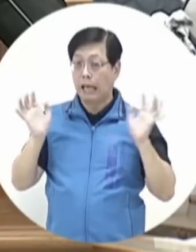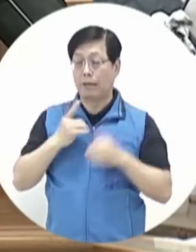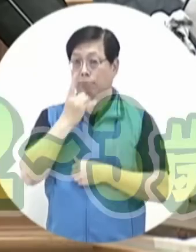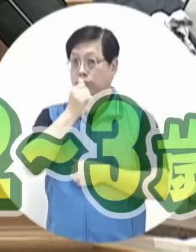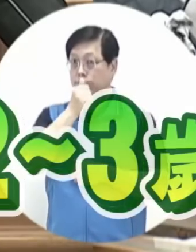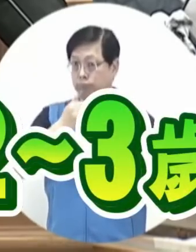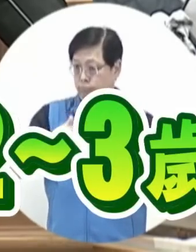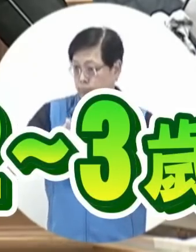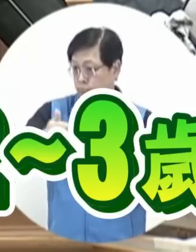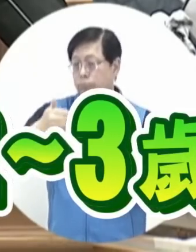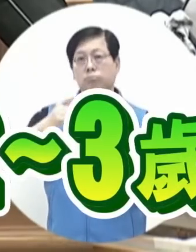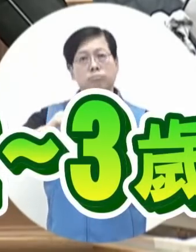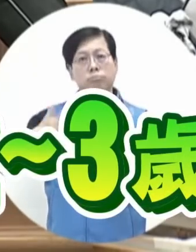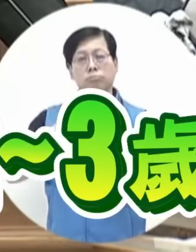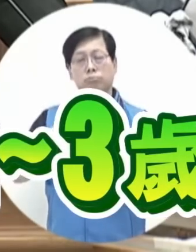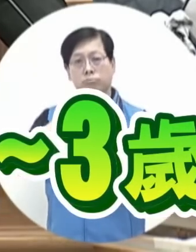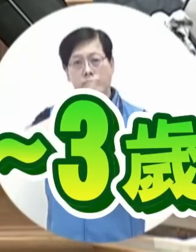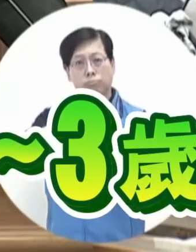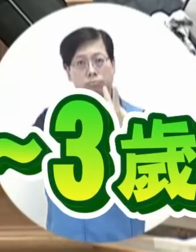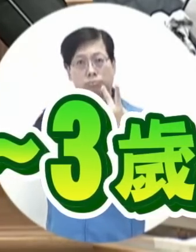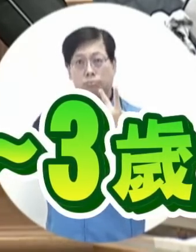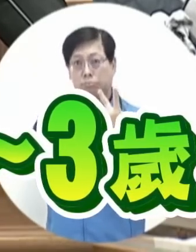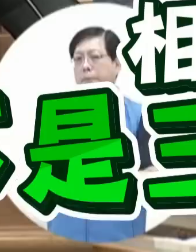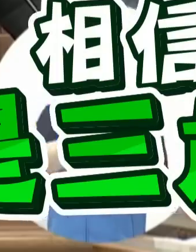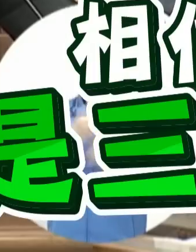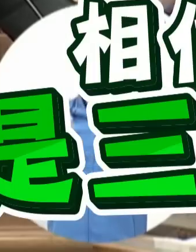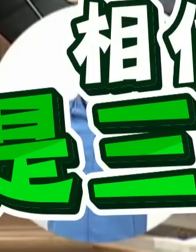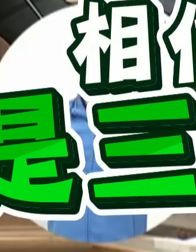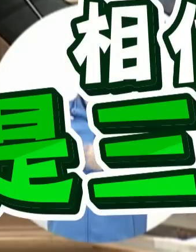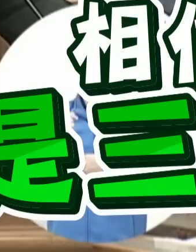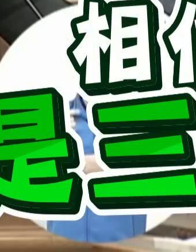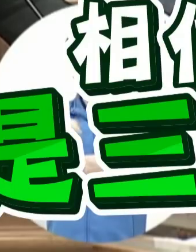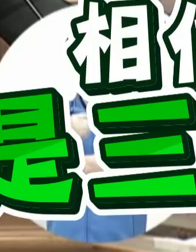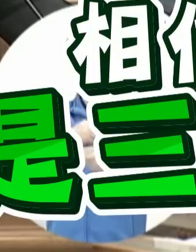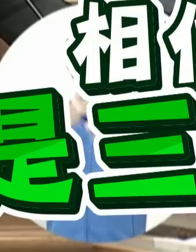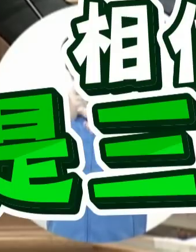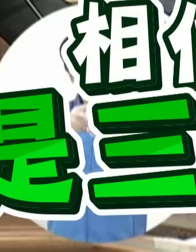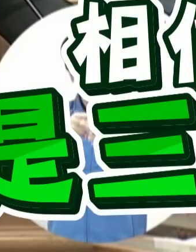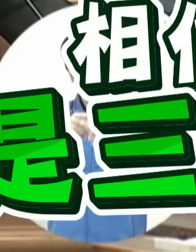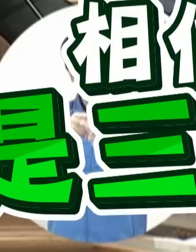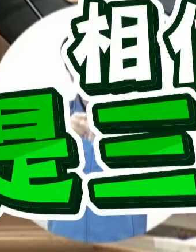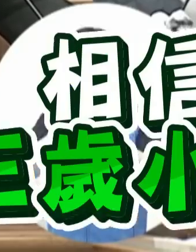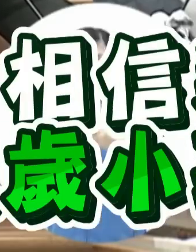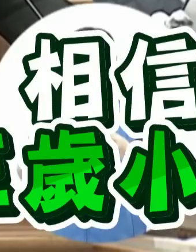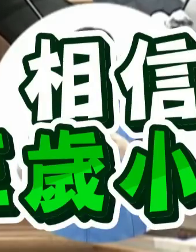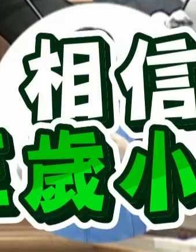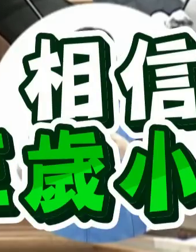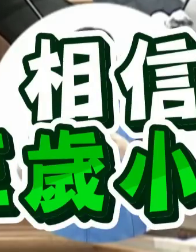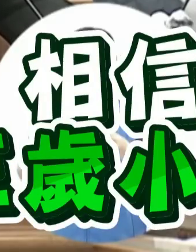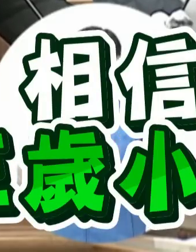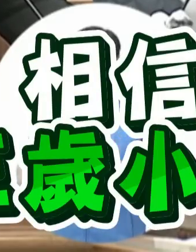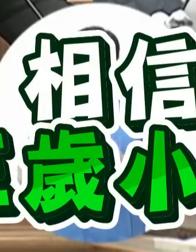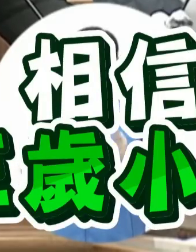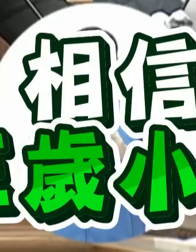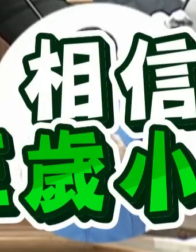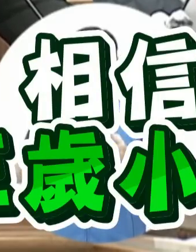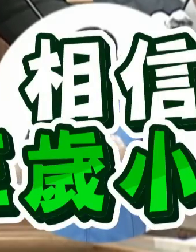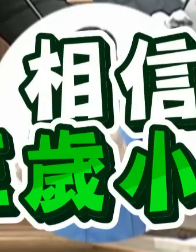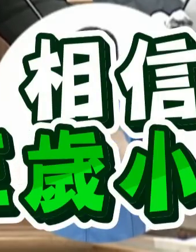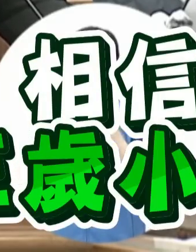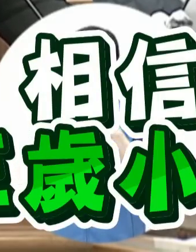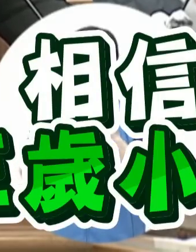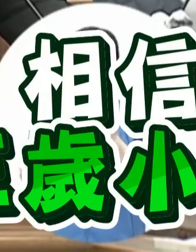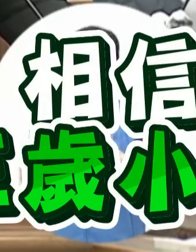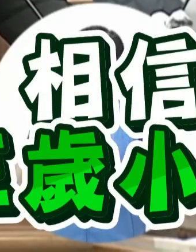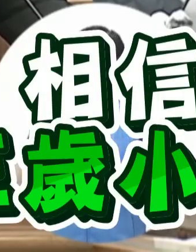展的阶段呢，大约是两到三岁左右的程度齁。奶鱼相信您不是一个三岁的小孩，奶鱼也相信我们新北市民